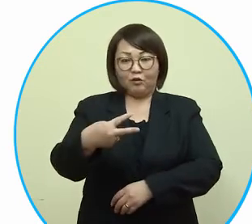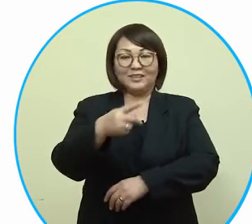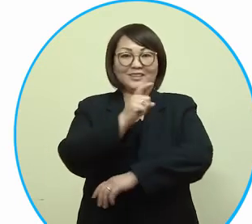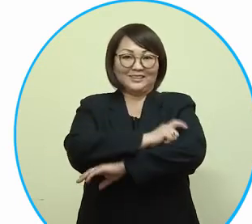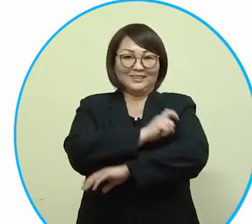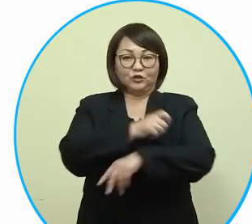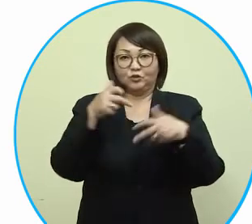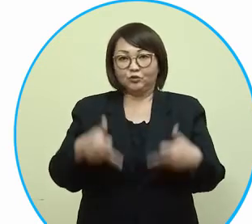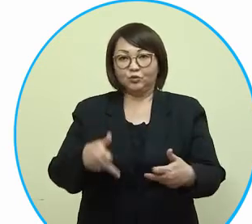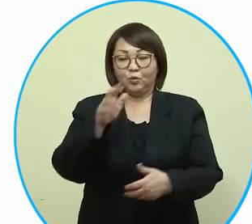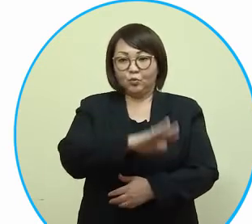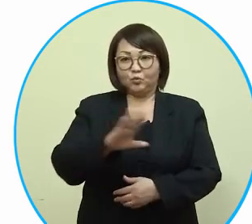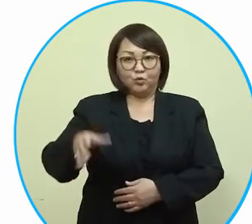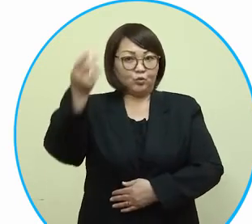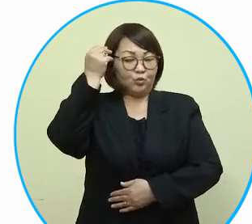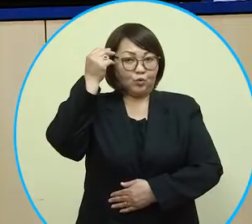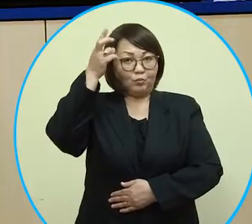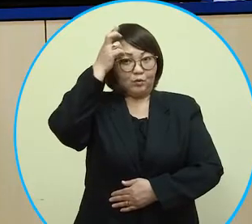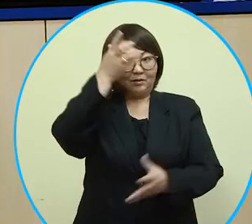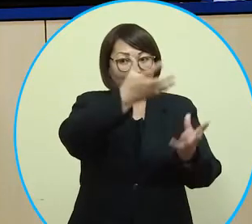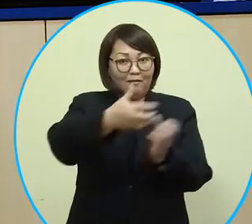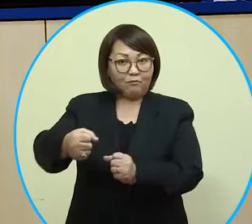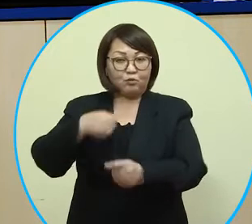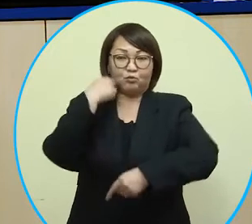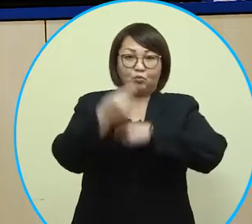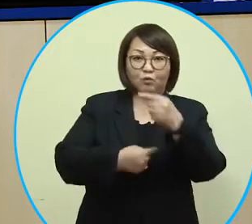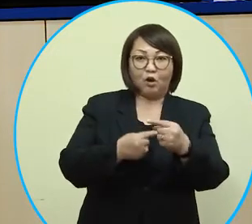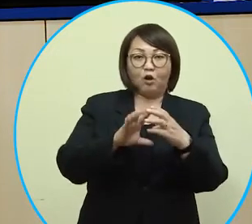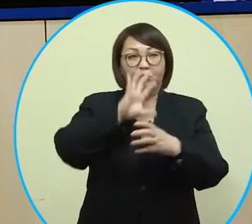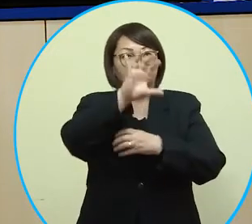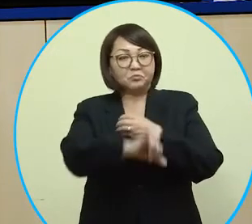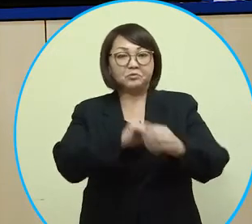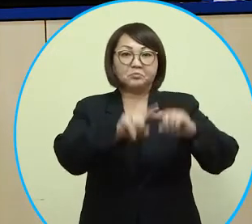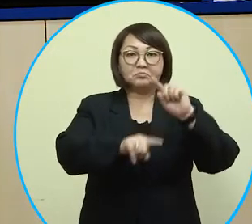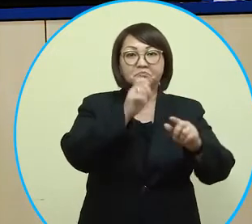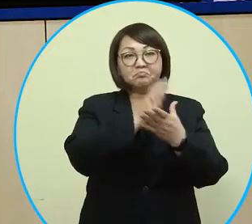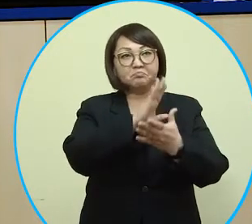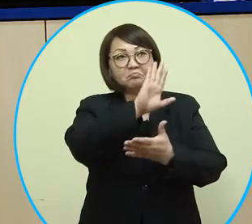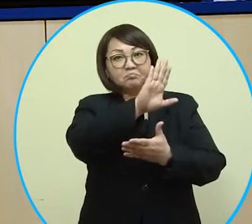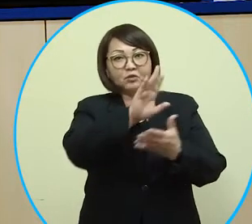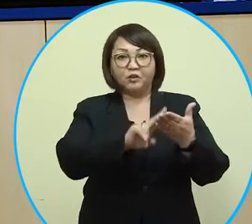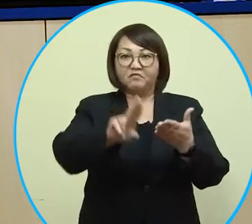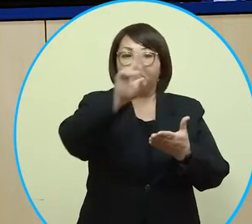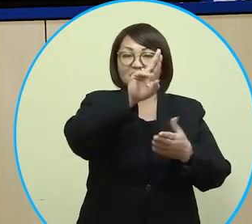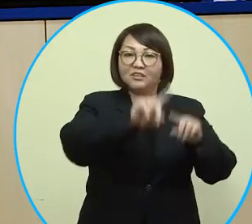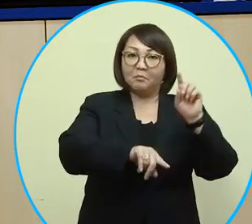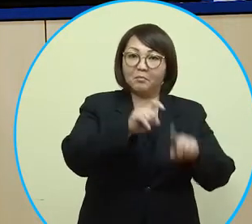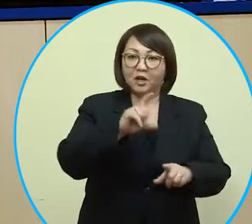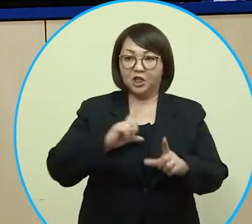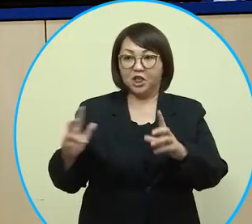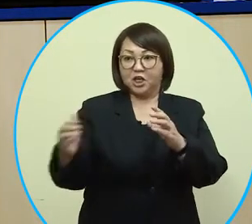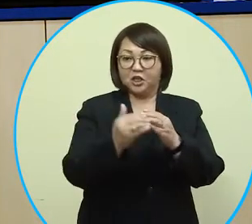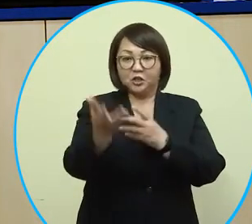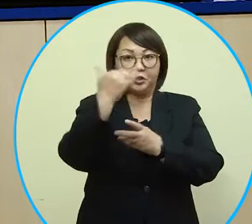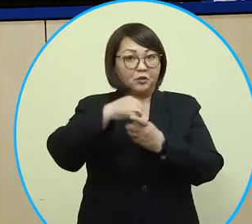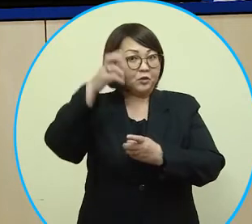ХУВЛИЙМ БЕРГШИИЛ ДЭЙ ҮЩДИЙ СУФОРЧ БОЛУСОРЛАХ ТАЛААР ОЛУУ ОСИН КНВЕНЦ САНОРХАН ДХЕРХИН ТОСХАСИН ТЭХШАМРУУЛОН